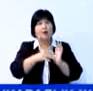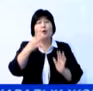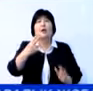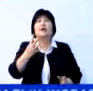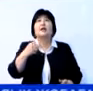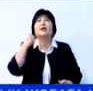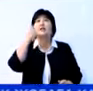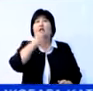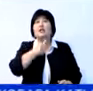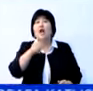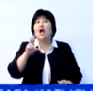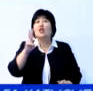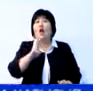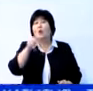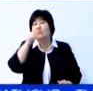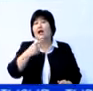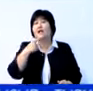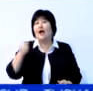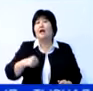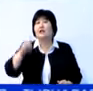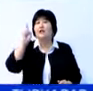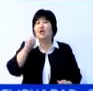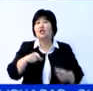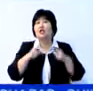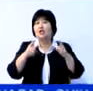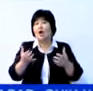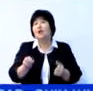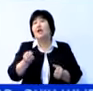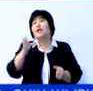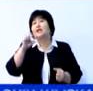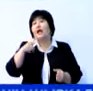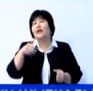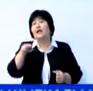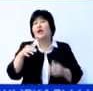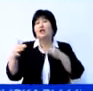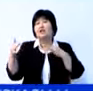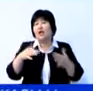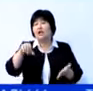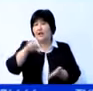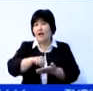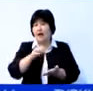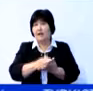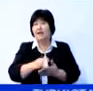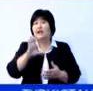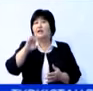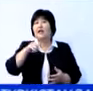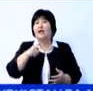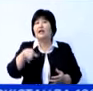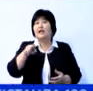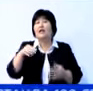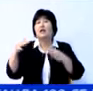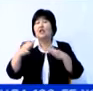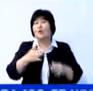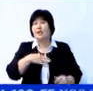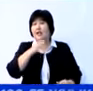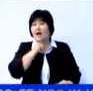1942 жылы наурыз айында әскерге шақырту алады. Сталинград түбіндегі шайқасқа қатысады. Сталинград түбіндегі шайқаста